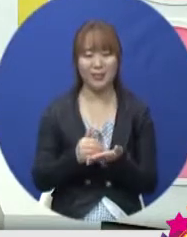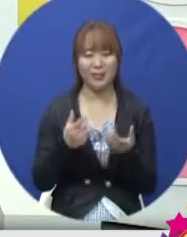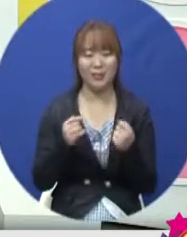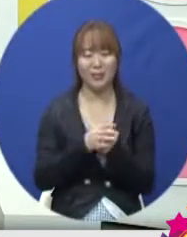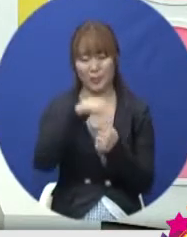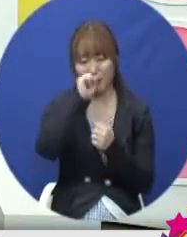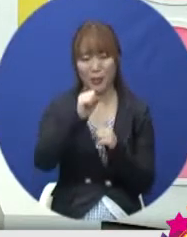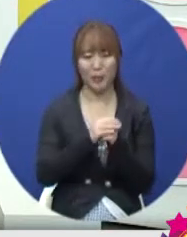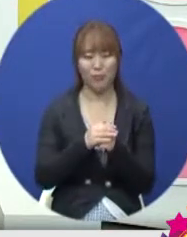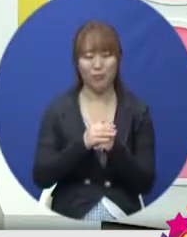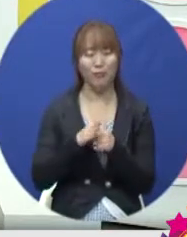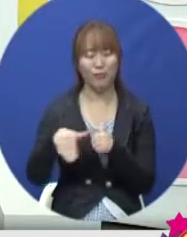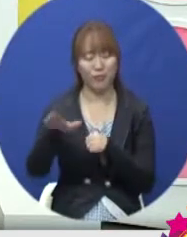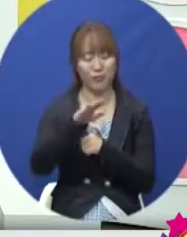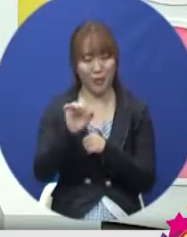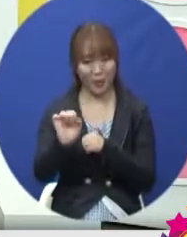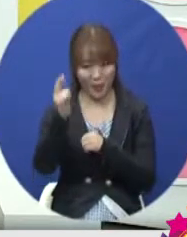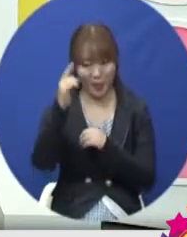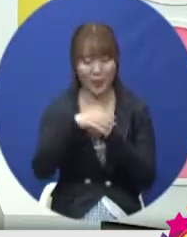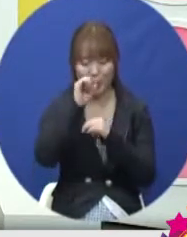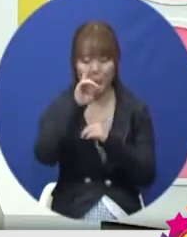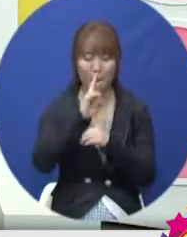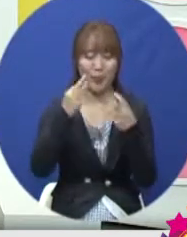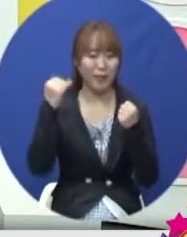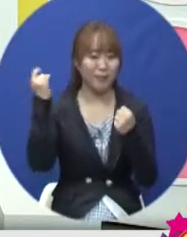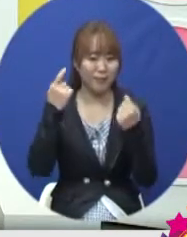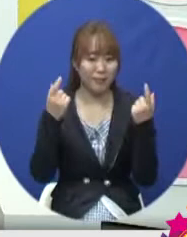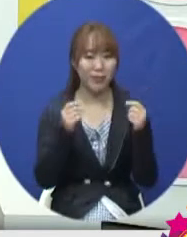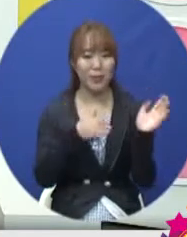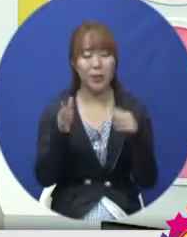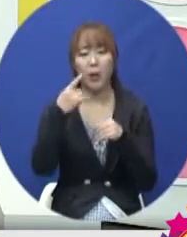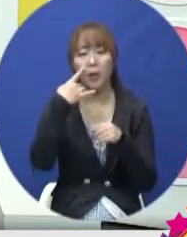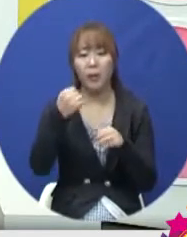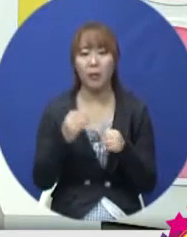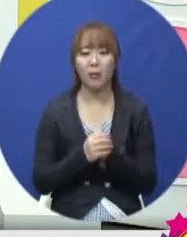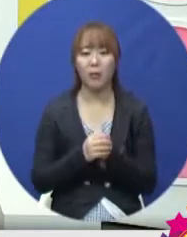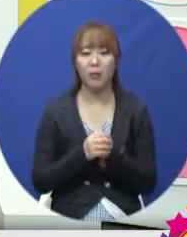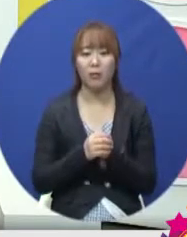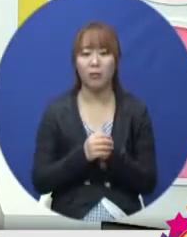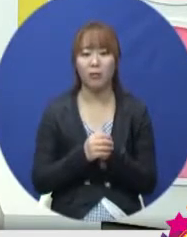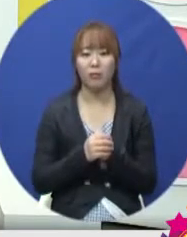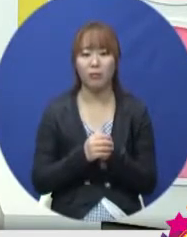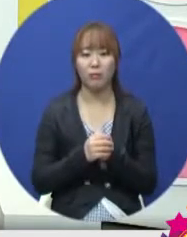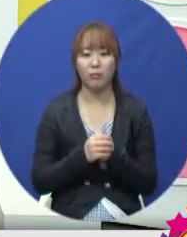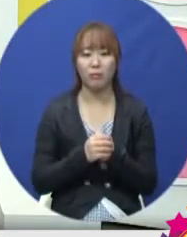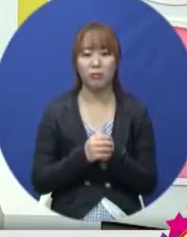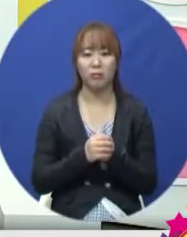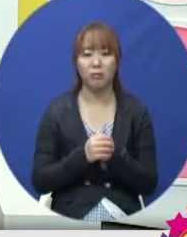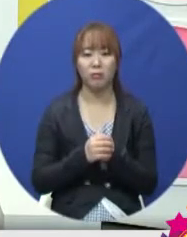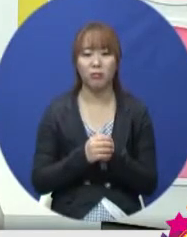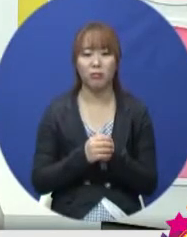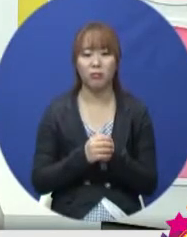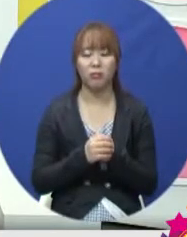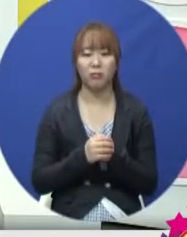신청하셨습니다. 좋습니다. 저희도 덕분에. 네. 어머니. 네. 네.